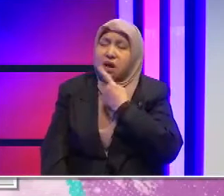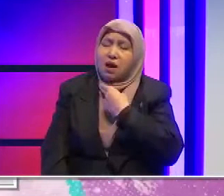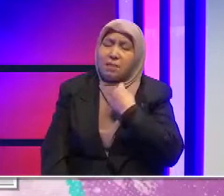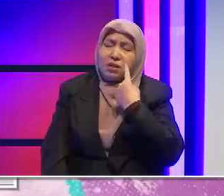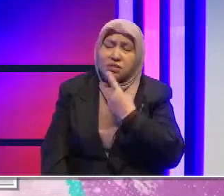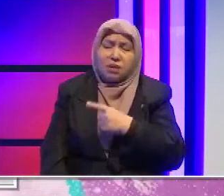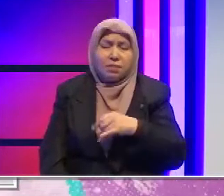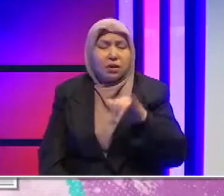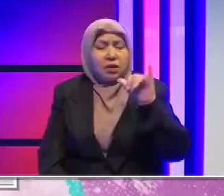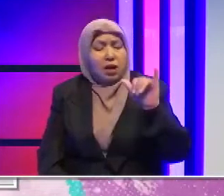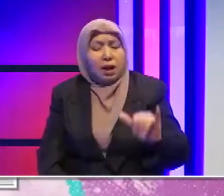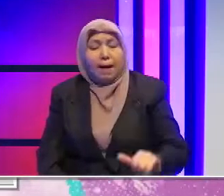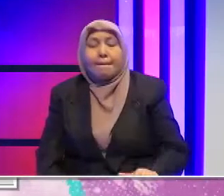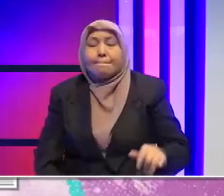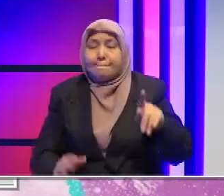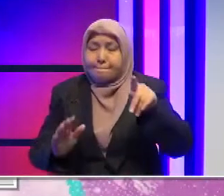يشرك